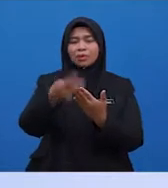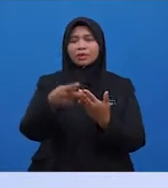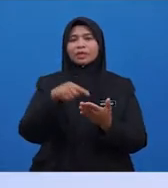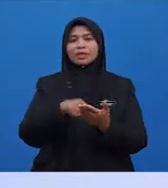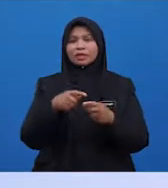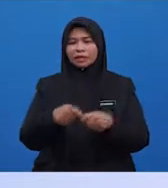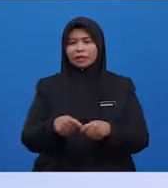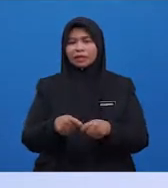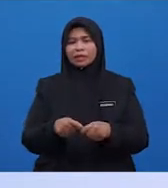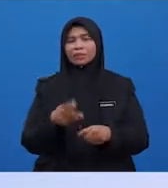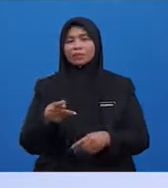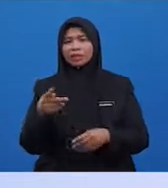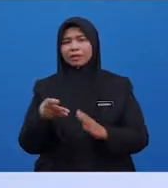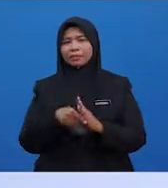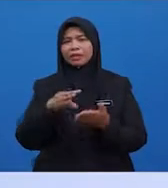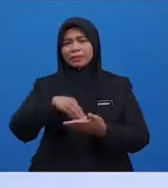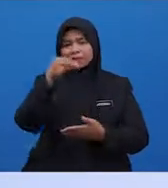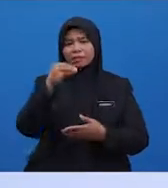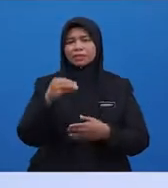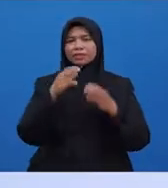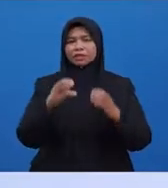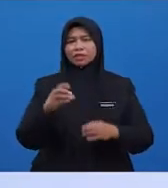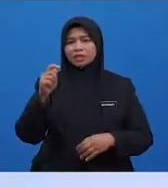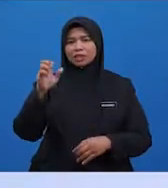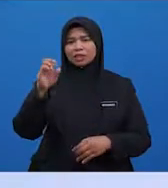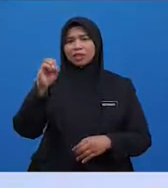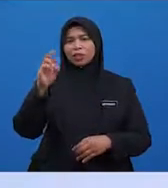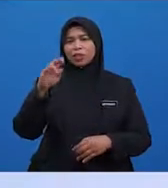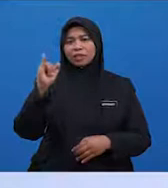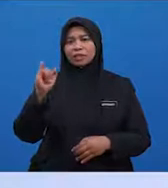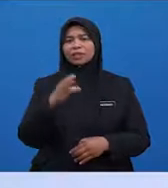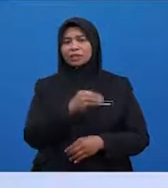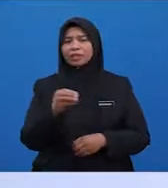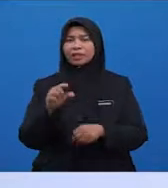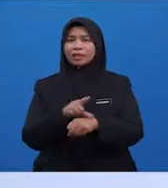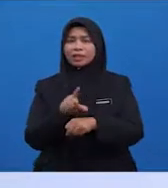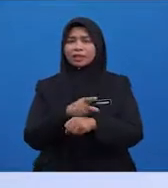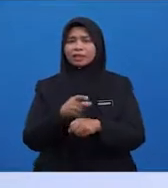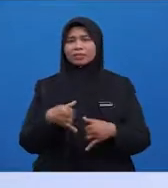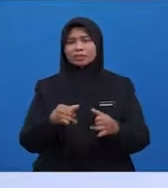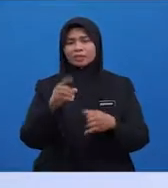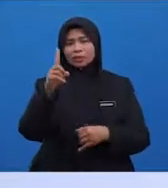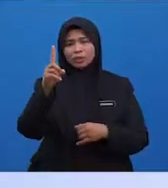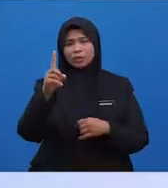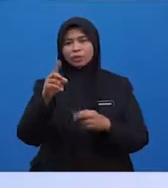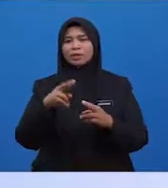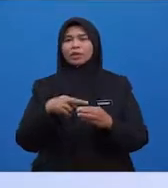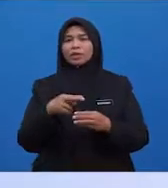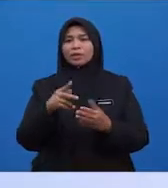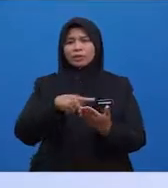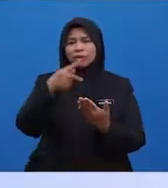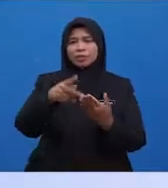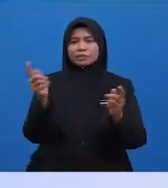ini menekankan aspek pembelajaran secara teori dan praktikal melalui satu rangkaian